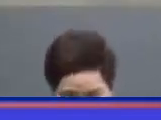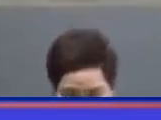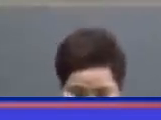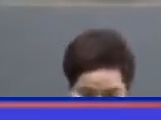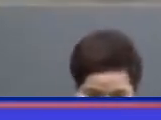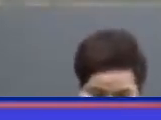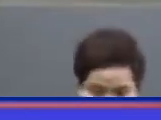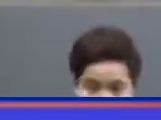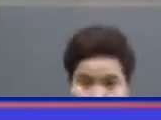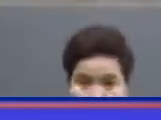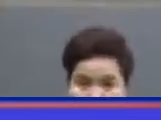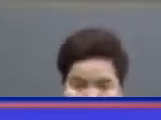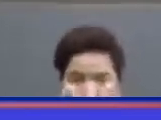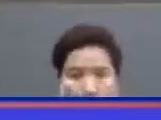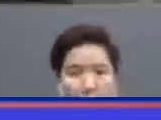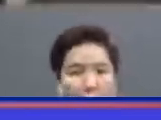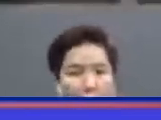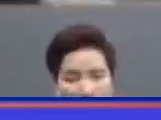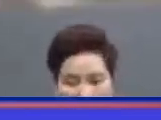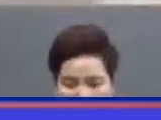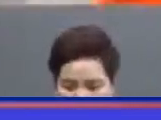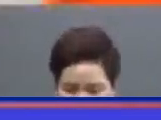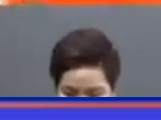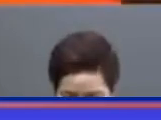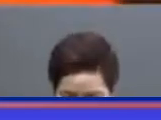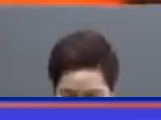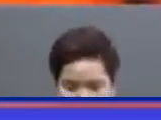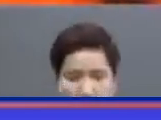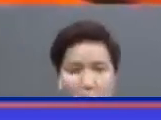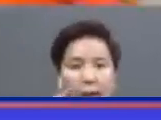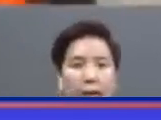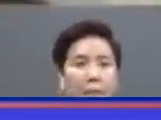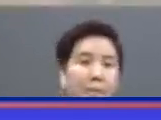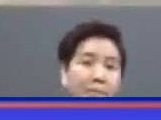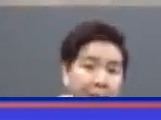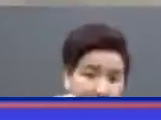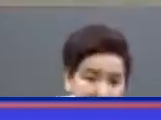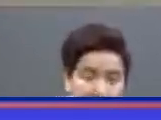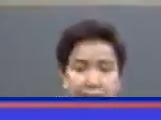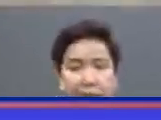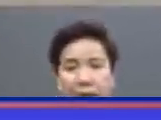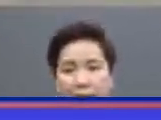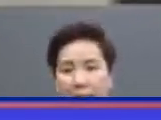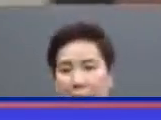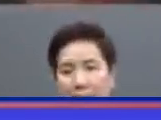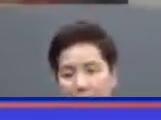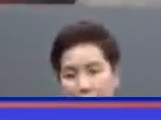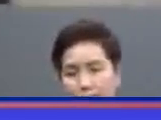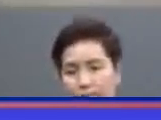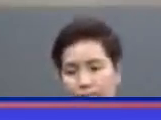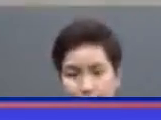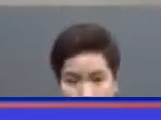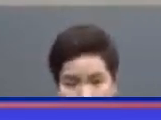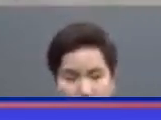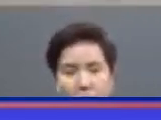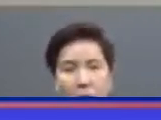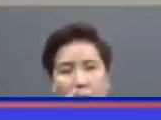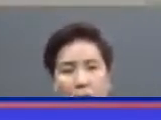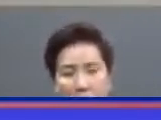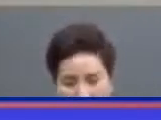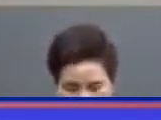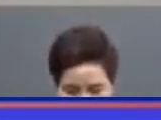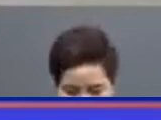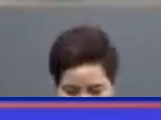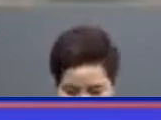า1ถึงวันที่9เนี่ยมีรายได้ถึง60กว่าล้านบาทน ะ จากการขาย